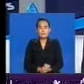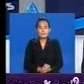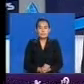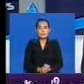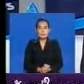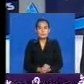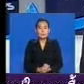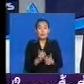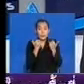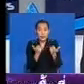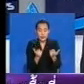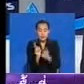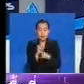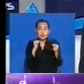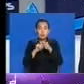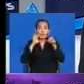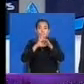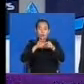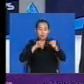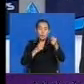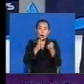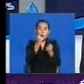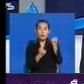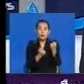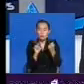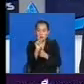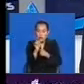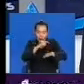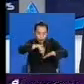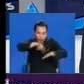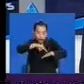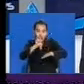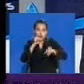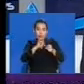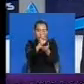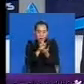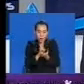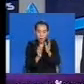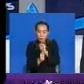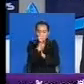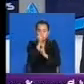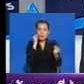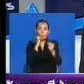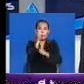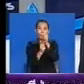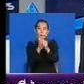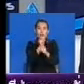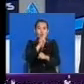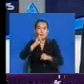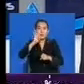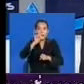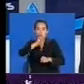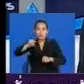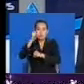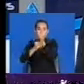ค่ะส่วนช่วงของออโต้เวิลด์วันนี้นะคะเราจะได้ทราบกันแล้วค่ะว่าตกลงรถคันไหนที่ได้รับรางวัลรถยนต์ยอดเยี่ยมแห่งปี2009ถึง2010ของ